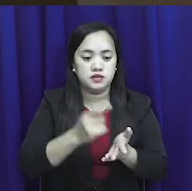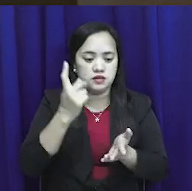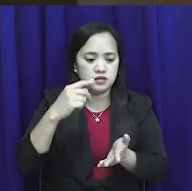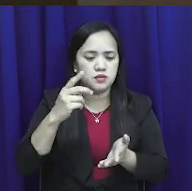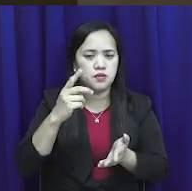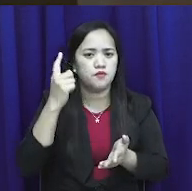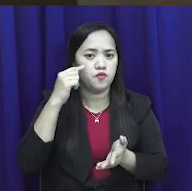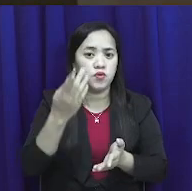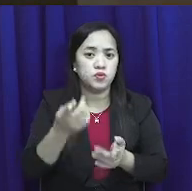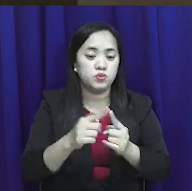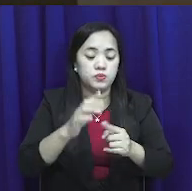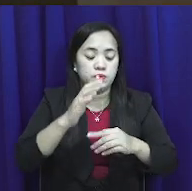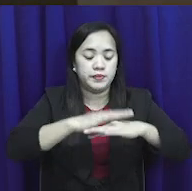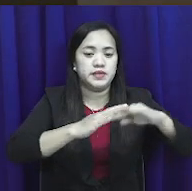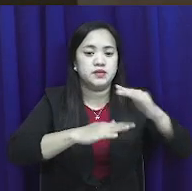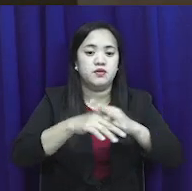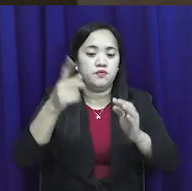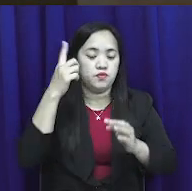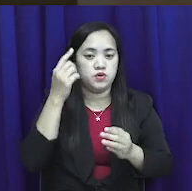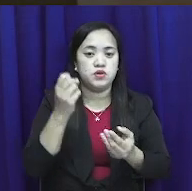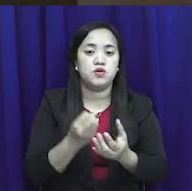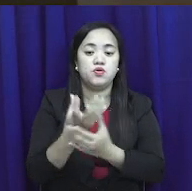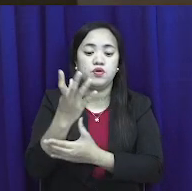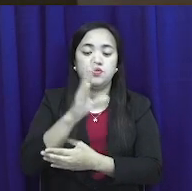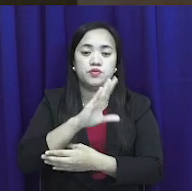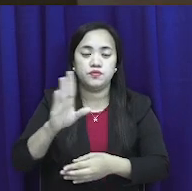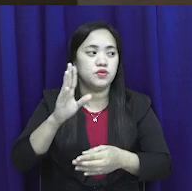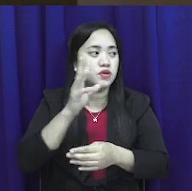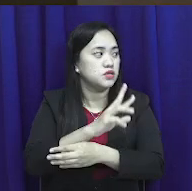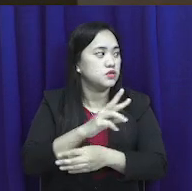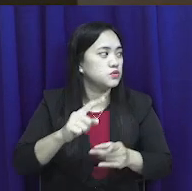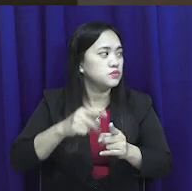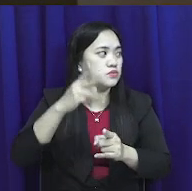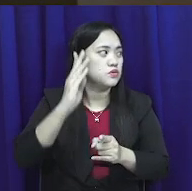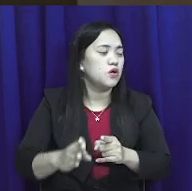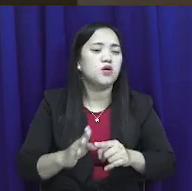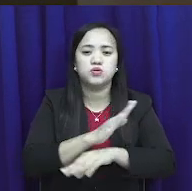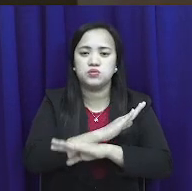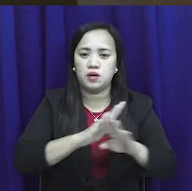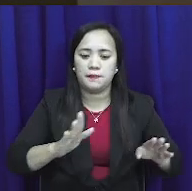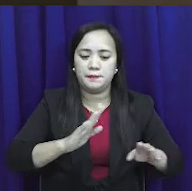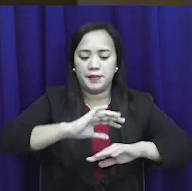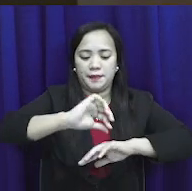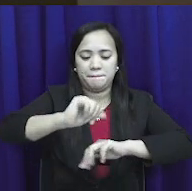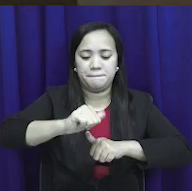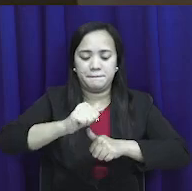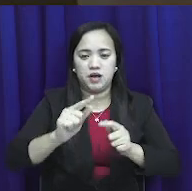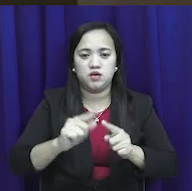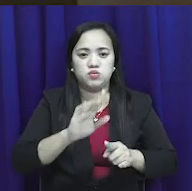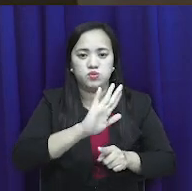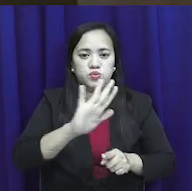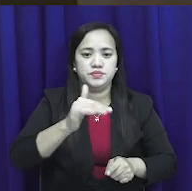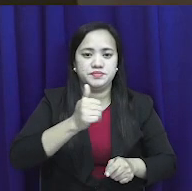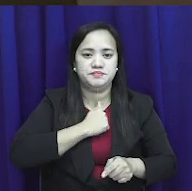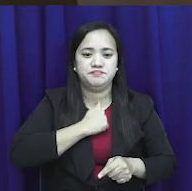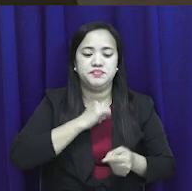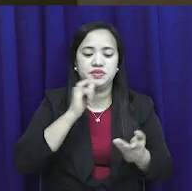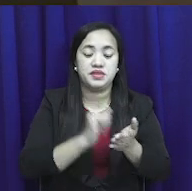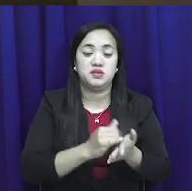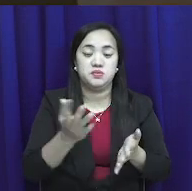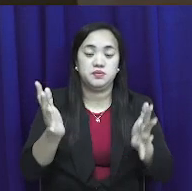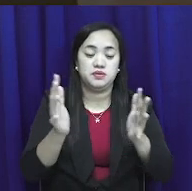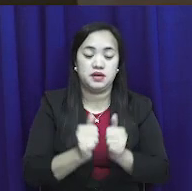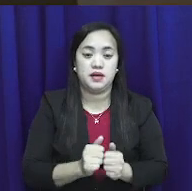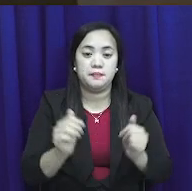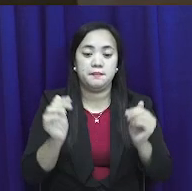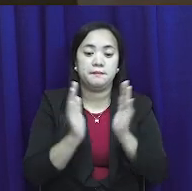growth and for the growth ng relationship mo sa Panginoon Hwag na a ipagmamalaki na nagpe-pray naman ako m No you